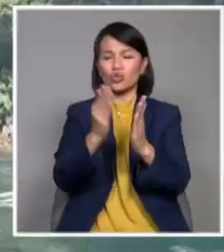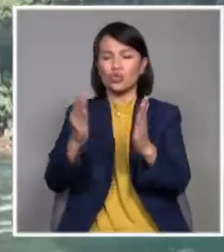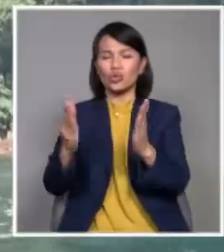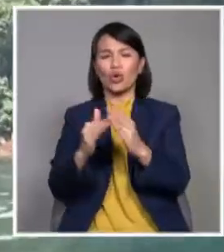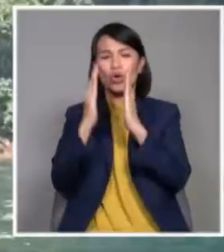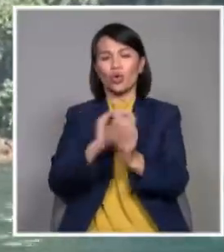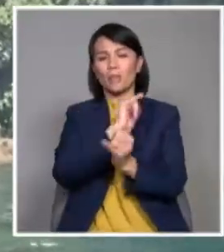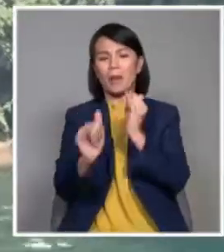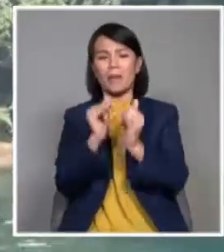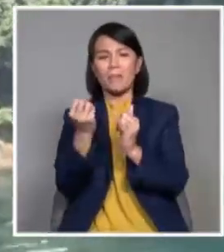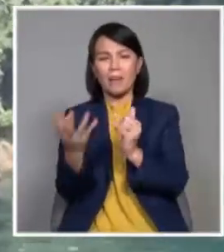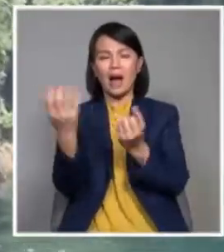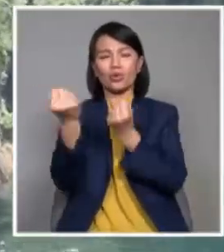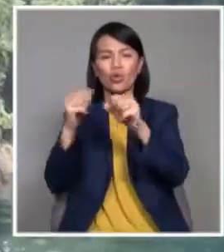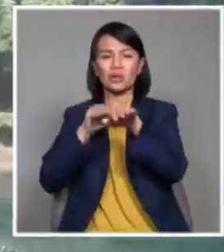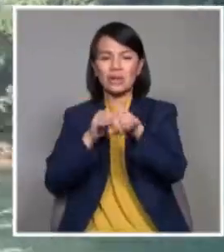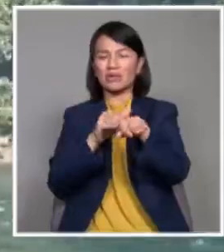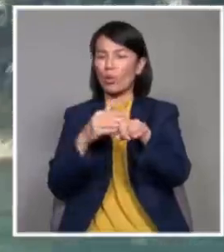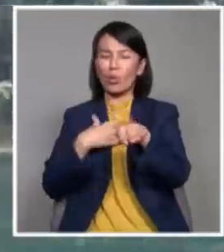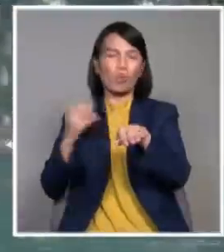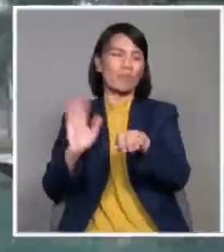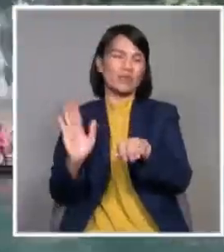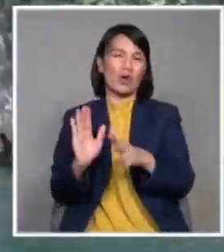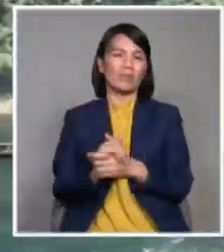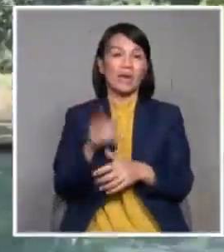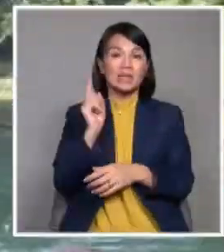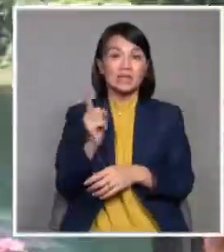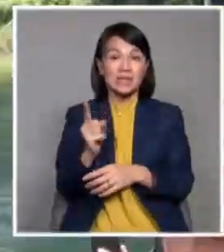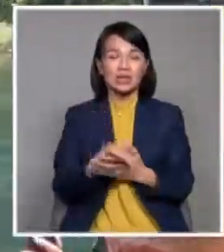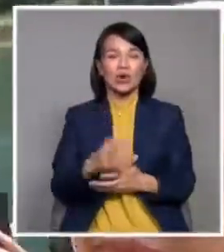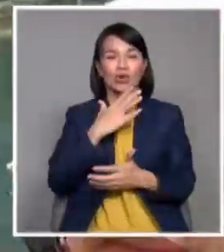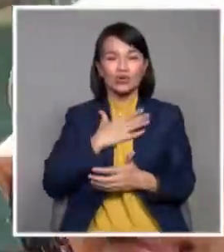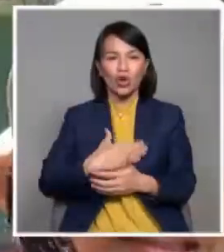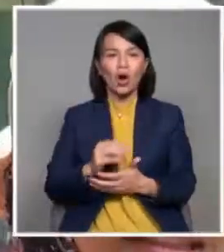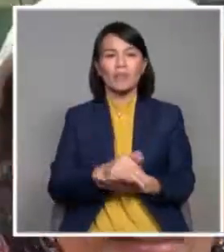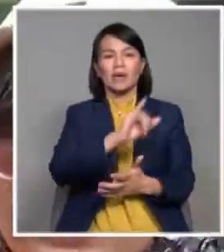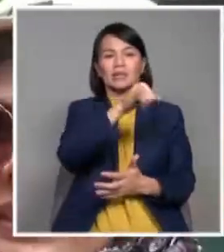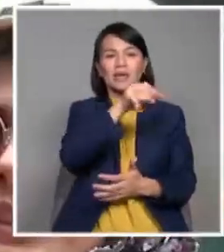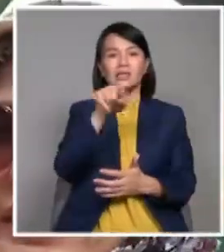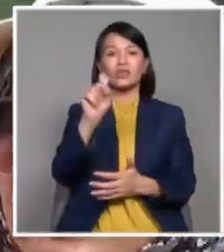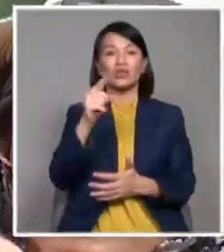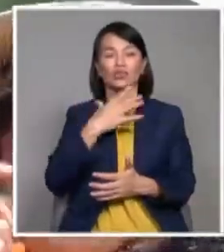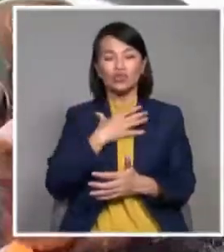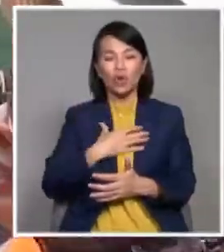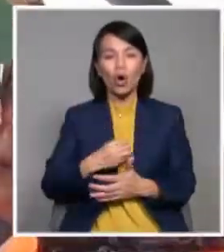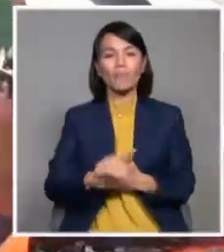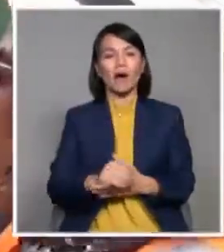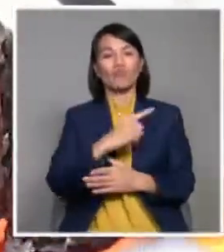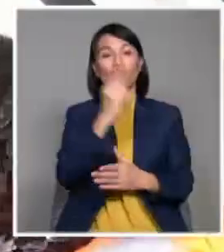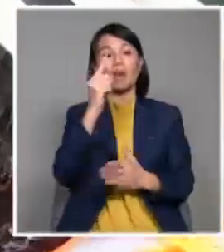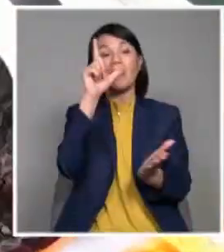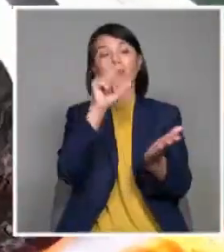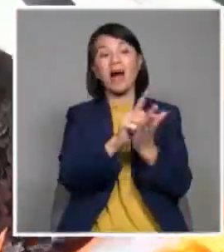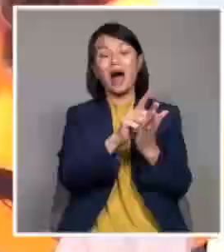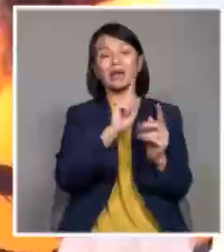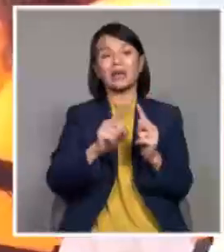อคนเยอะเจอปัญหารถติดนะคะบางท่านบอกว่าปกติแล้วมักจะเที่ยวในช่วงวันธรรมดาอยู่แล้วอาศัยวันลาของตัวเองนะคะแล้ว